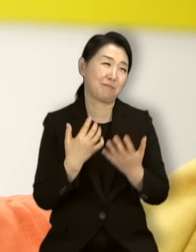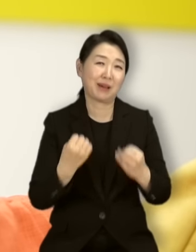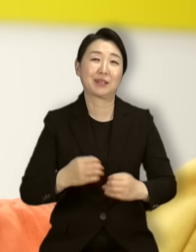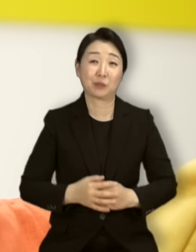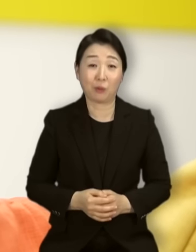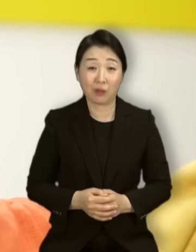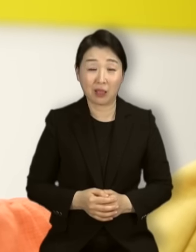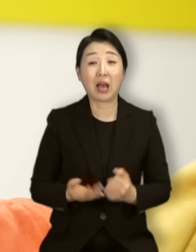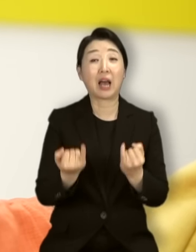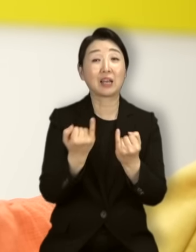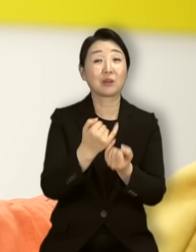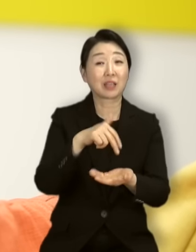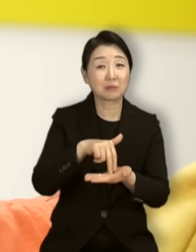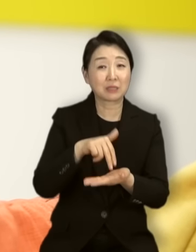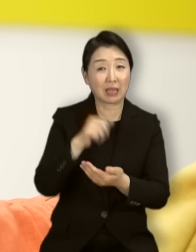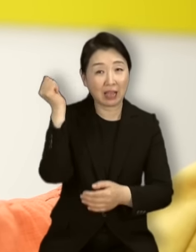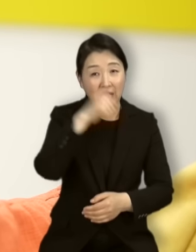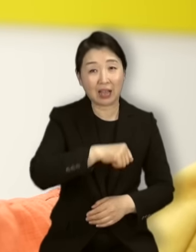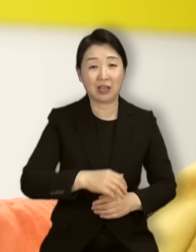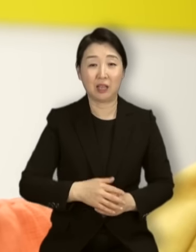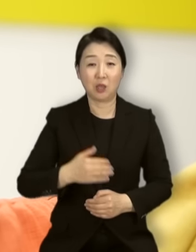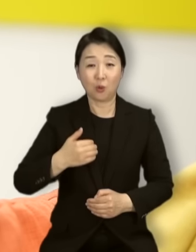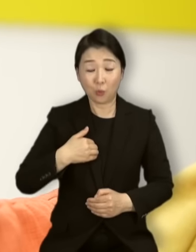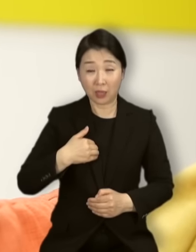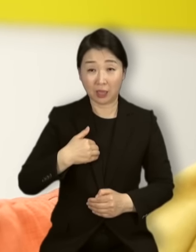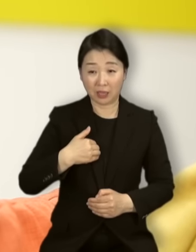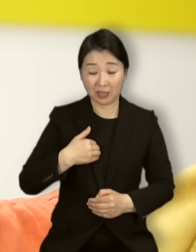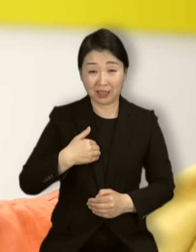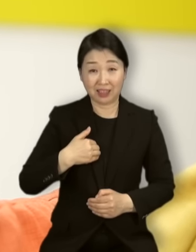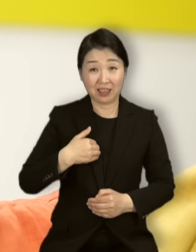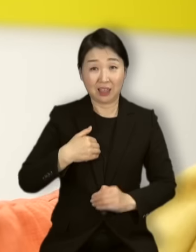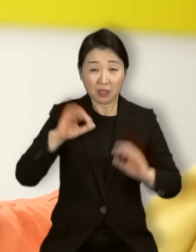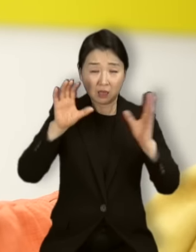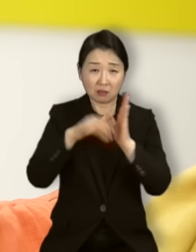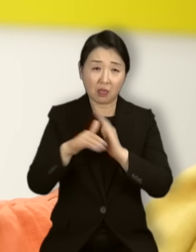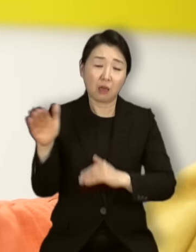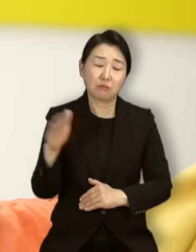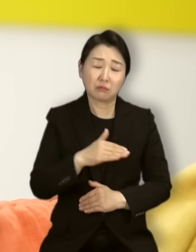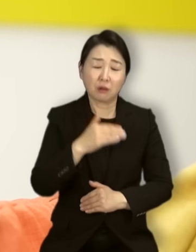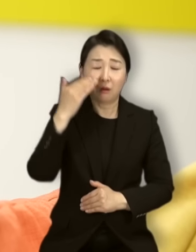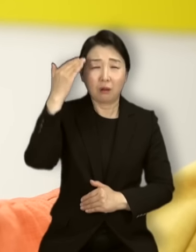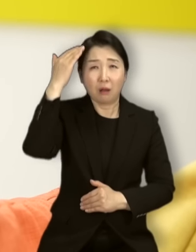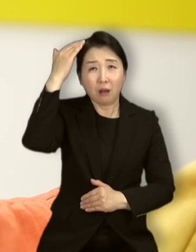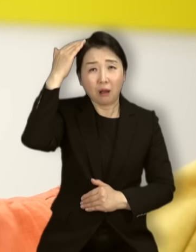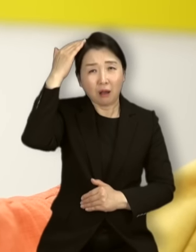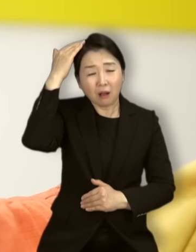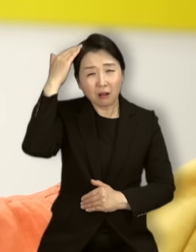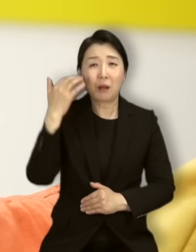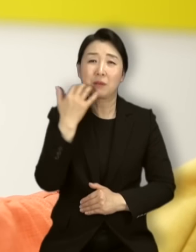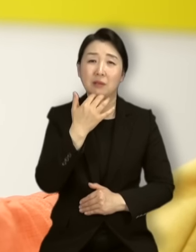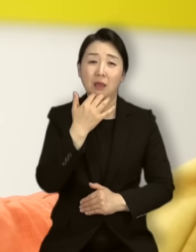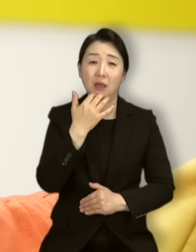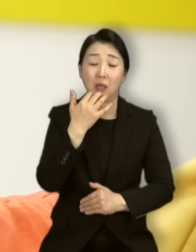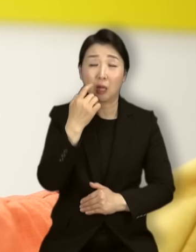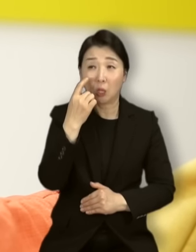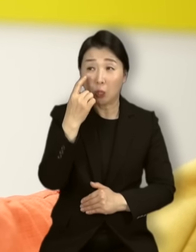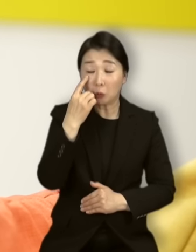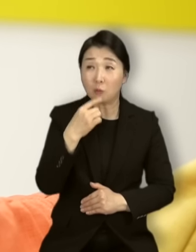동그라니 지금도 뭐 한국사 한국분 맞으세요이 소리를 많이 듣는데 아기 땐 더 했었거든요 어 그